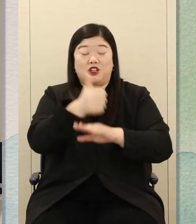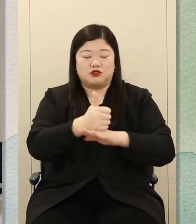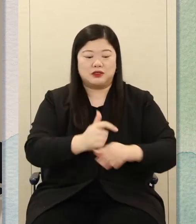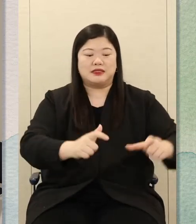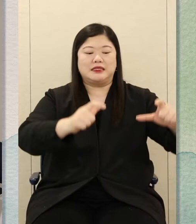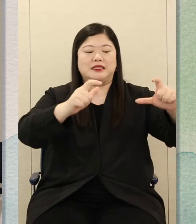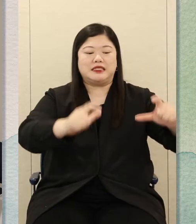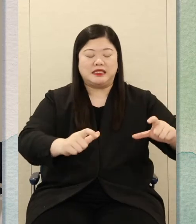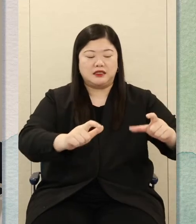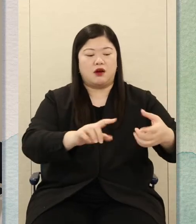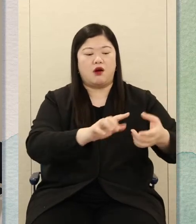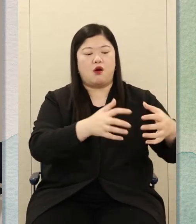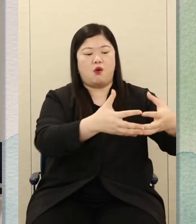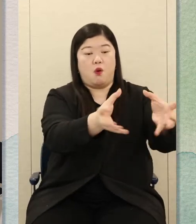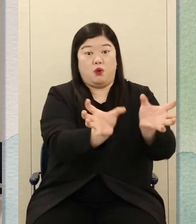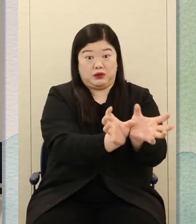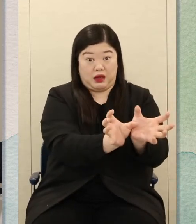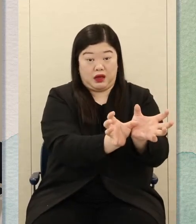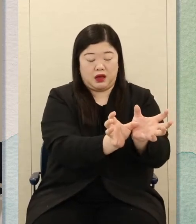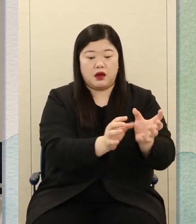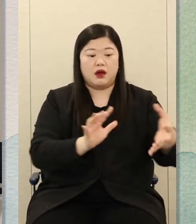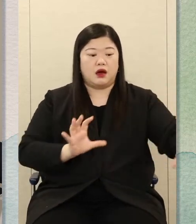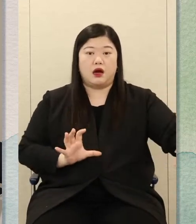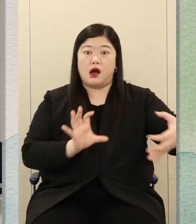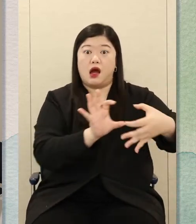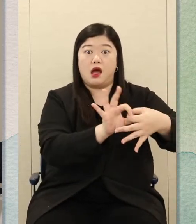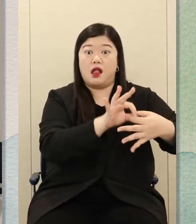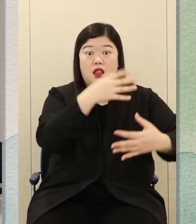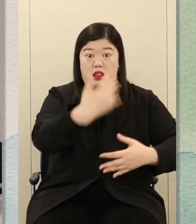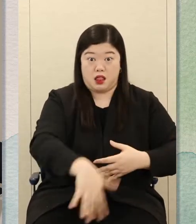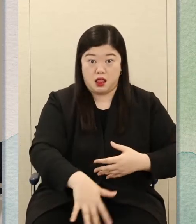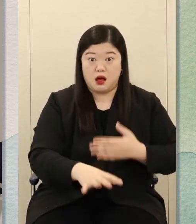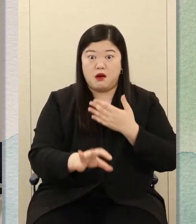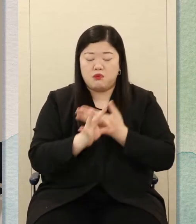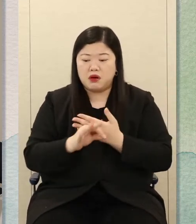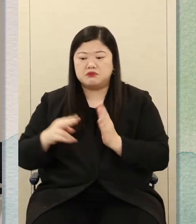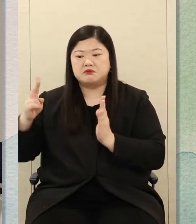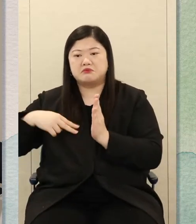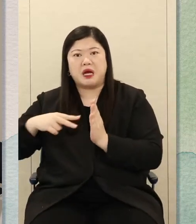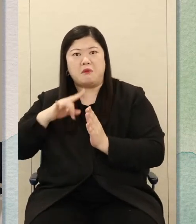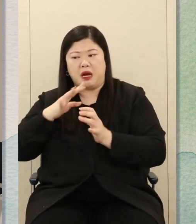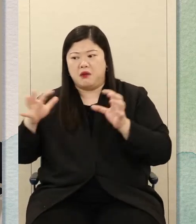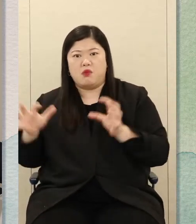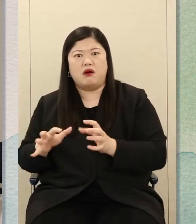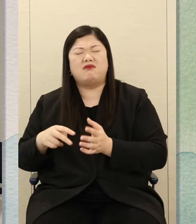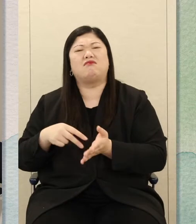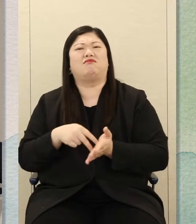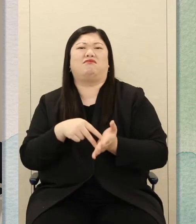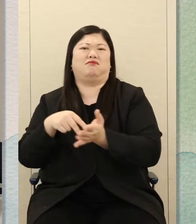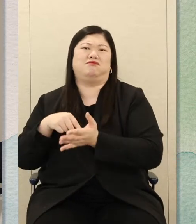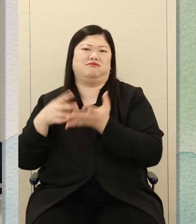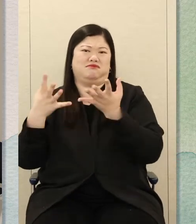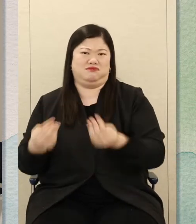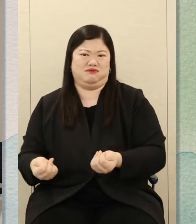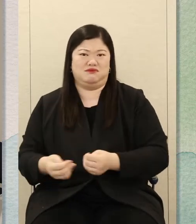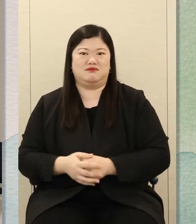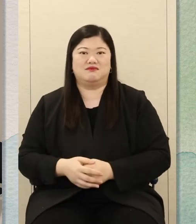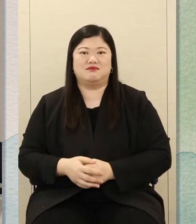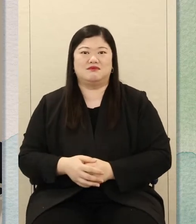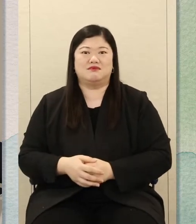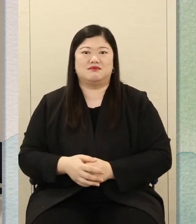공동체와 결합이 없는 상태로 살아가니까 이게 굉장히 외로운 상태로 살아가는 거예요.